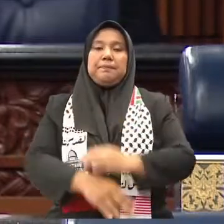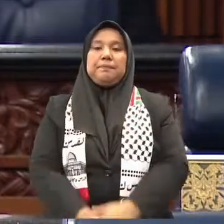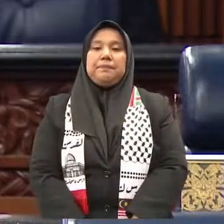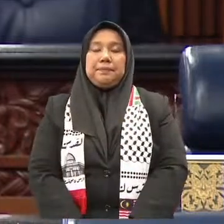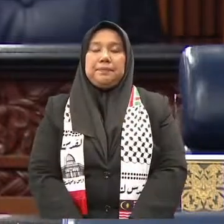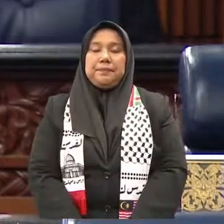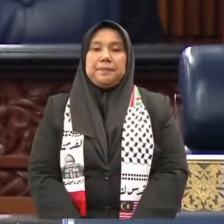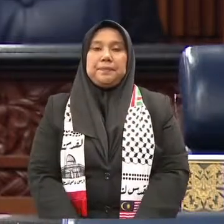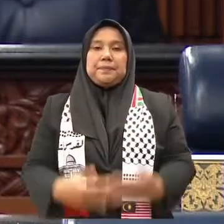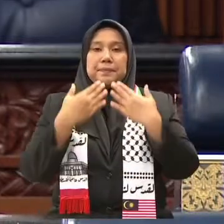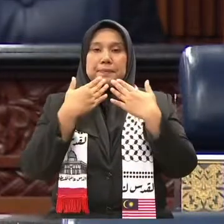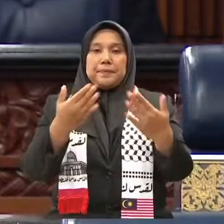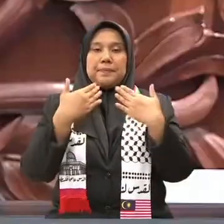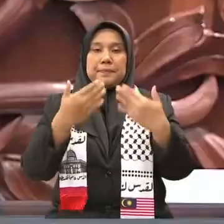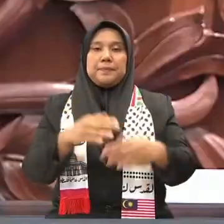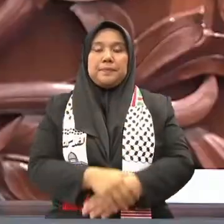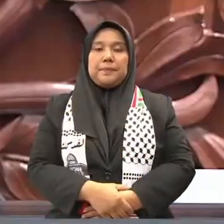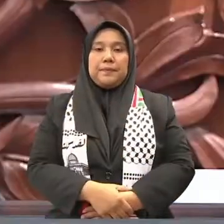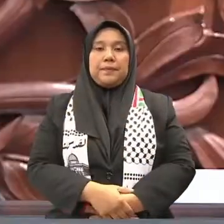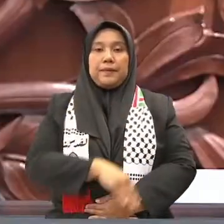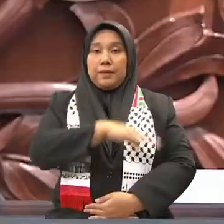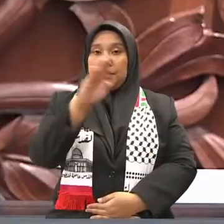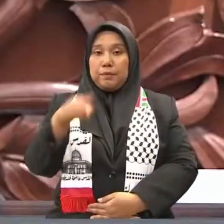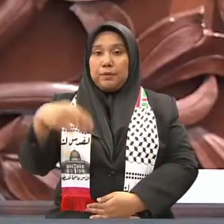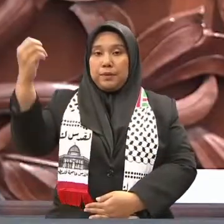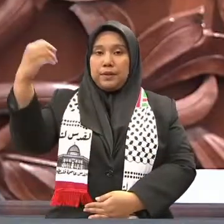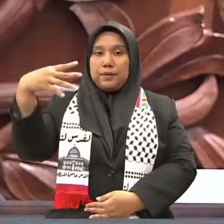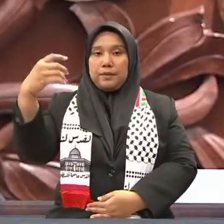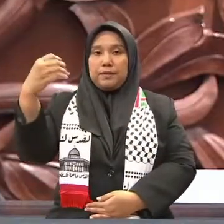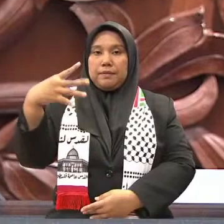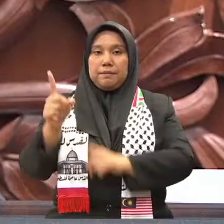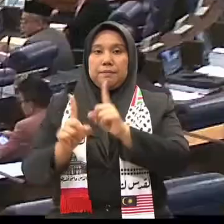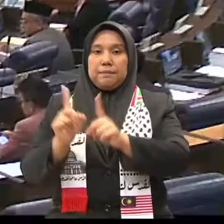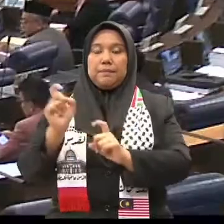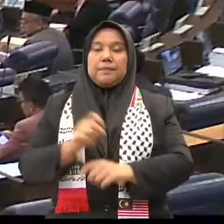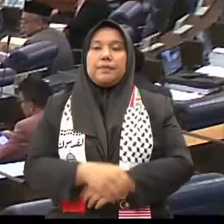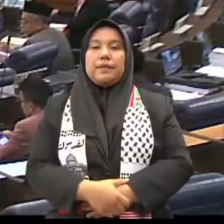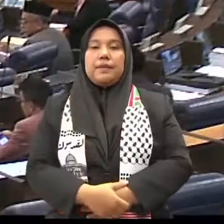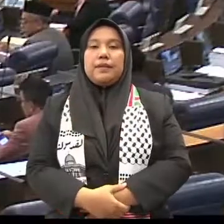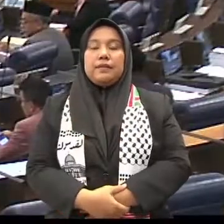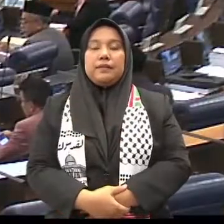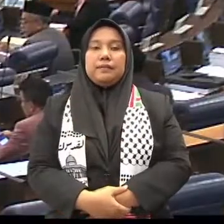Bukit Bintang. Terima kasih Tuan Yang Dipertua. Soalan tambahan.